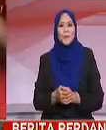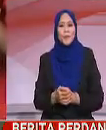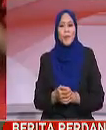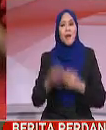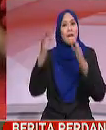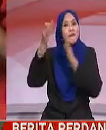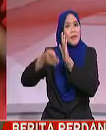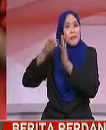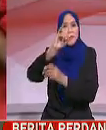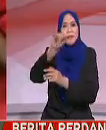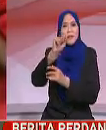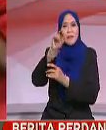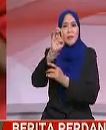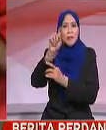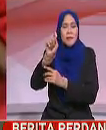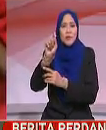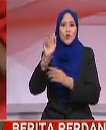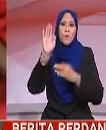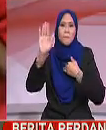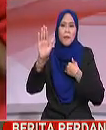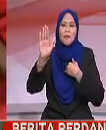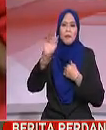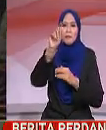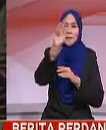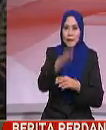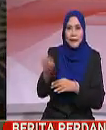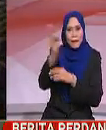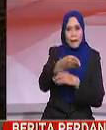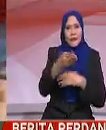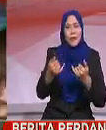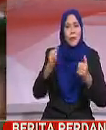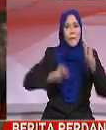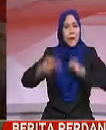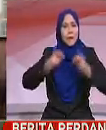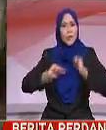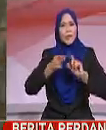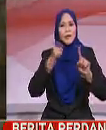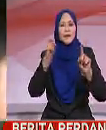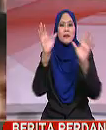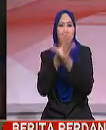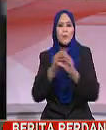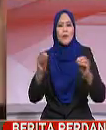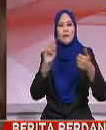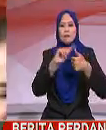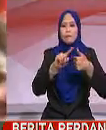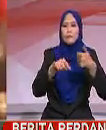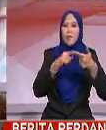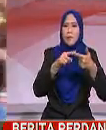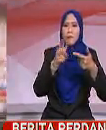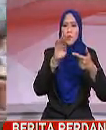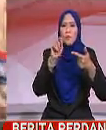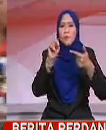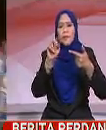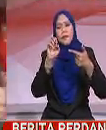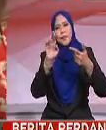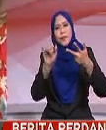Filem Janet Sumpah Terlarang terbitan Kaya Kenyalang dibintangi pelakon dari Sarawak antaranya Safa Ghaffar, Bulan Terry dan